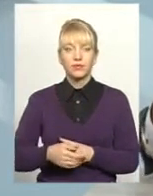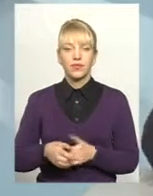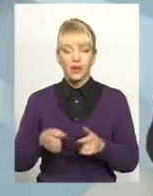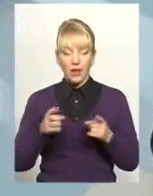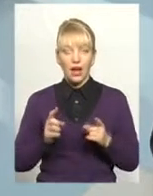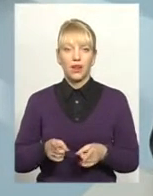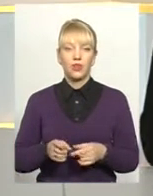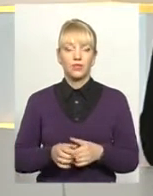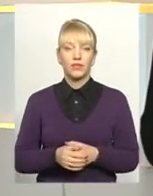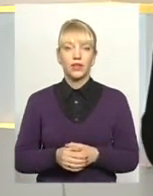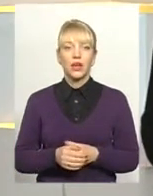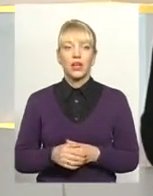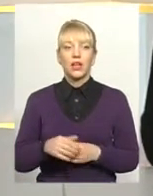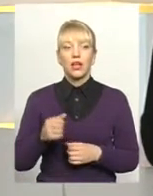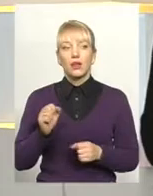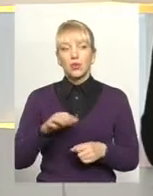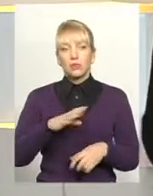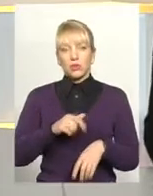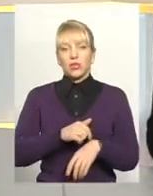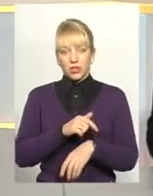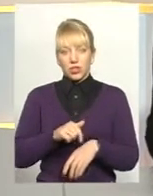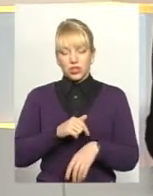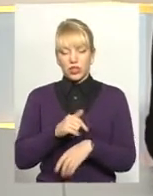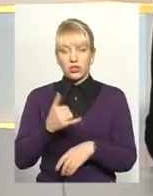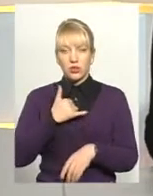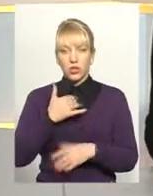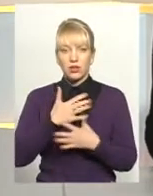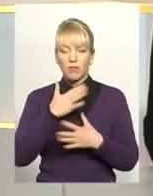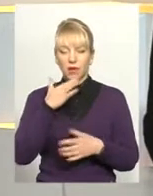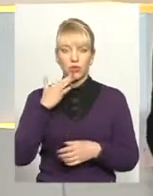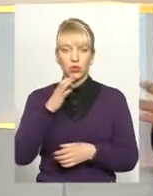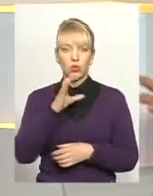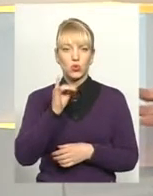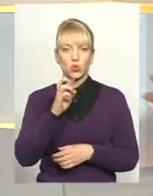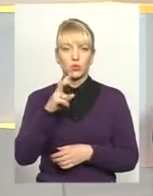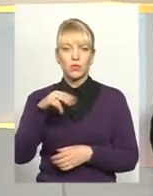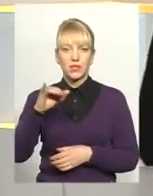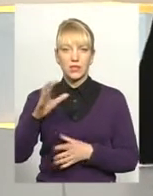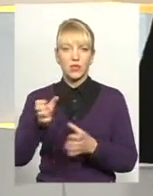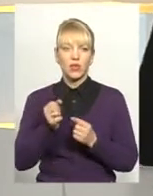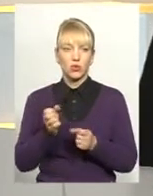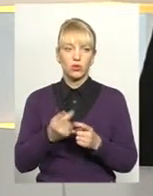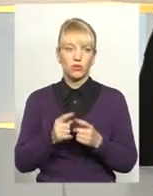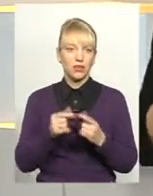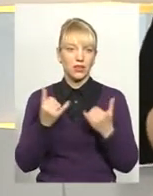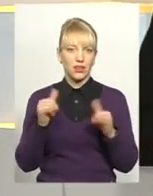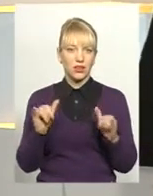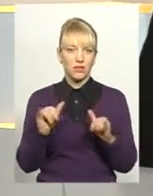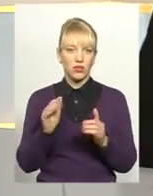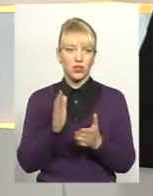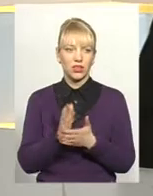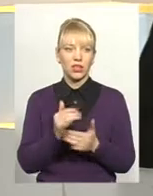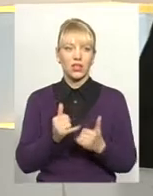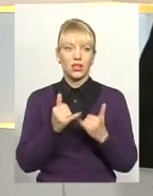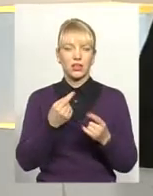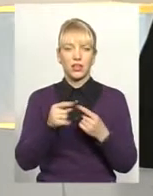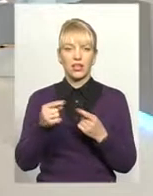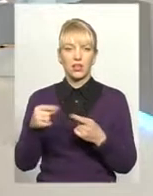реально. Мабуть, це з часом, бо зараз об'єктивно. На субсидії отримують прям більшість населення, і дивно це виглядає для інших країн. Ну,